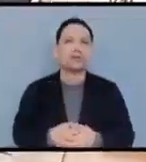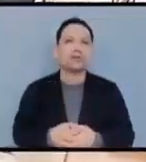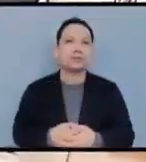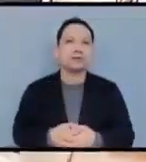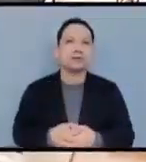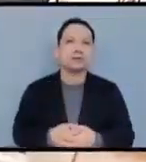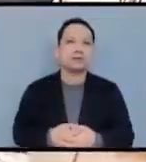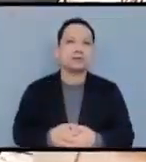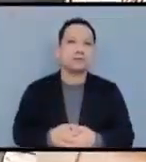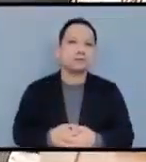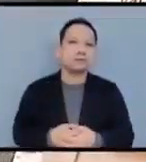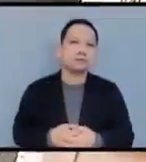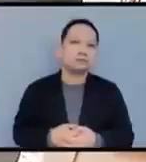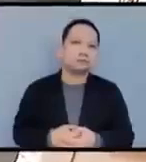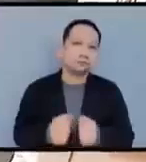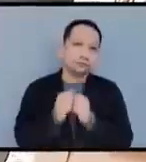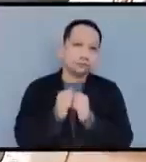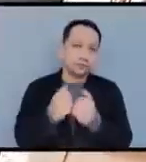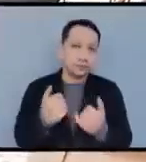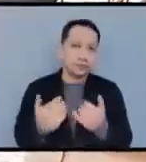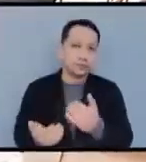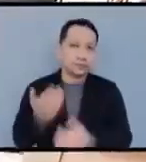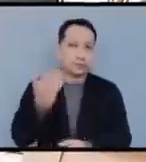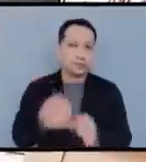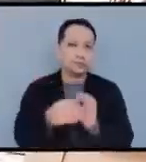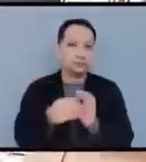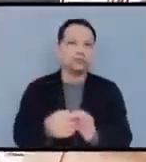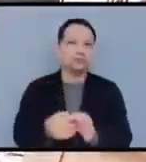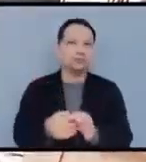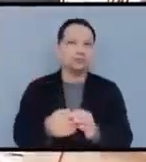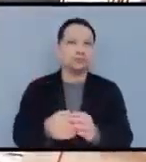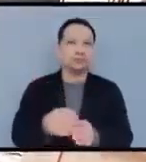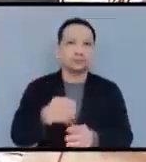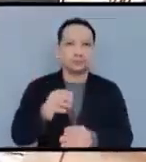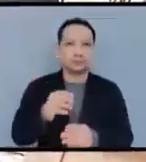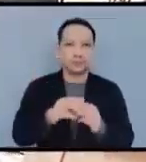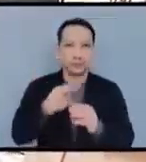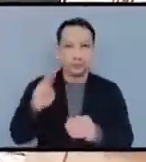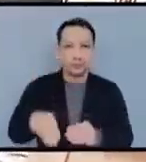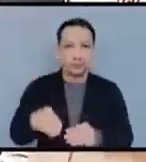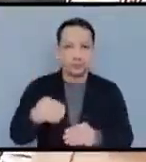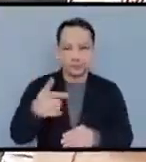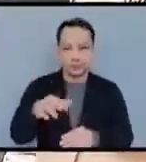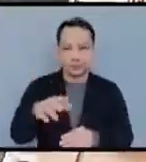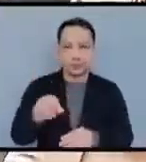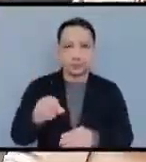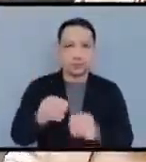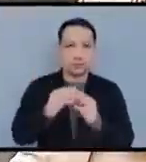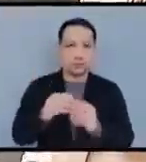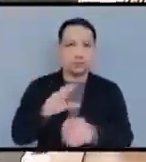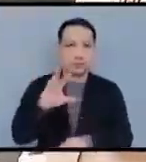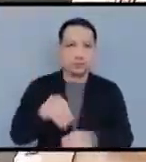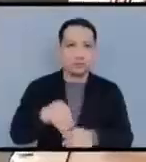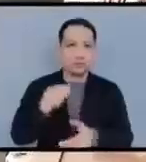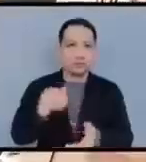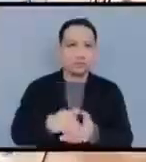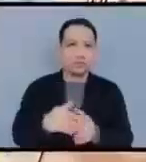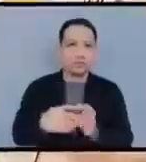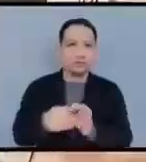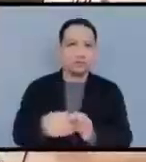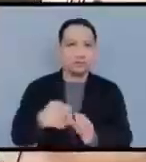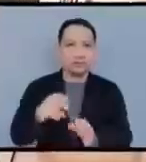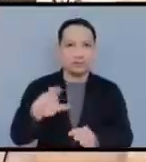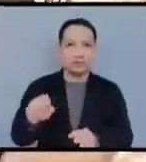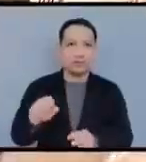Dayan, makakasama natin ngayong umaga ang Grand Imam of Manila Golden Mosque and Cultural Center, si Imam